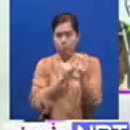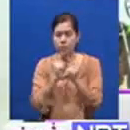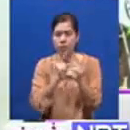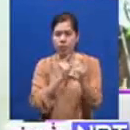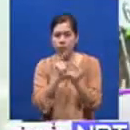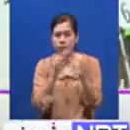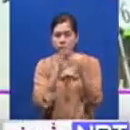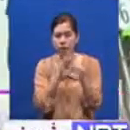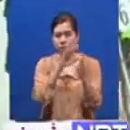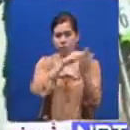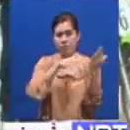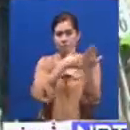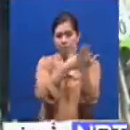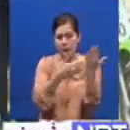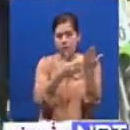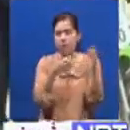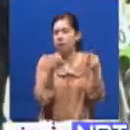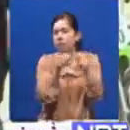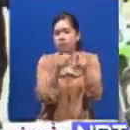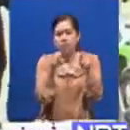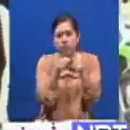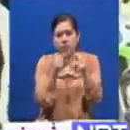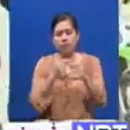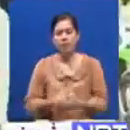จที่ตรงกัน